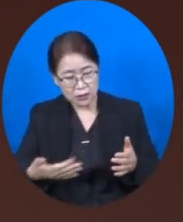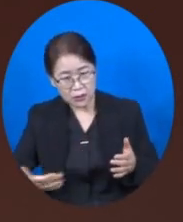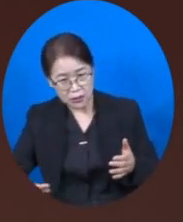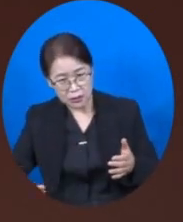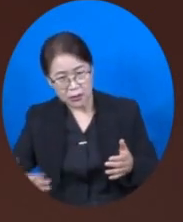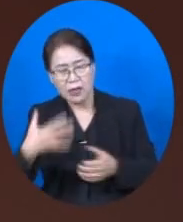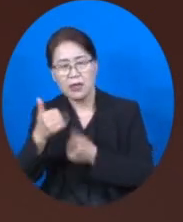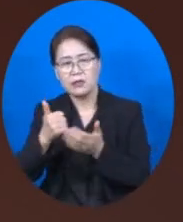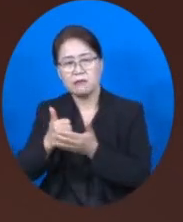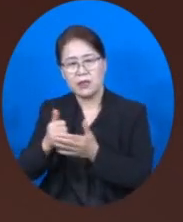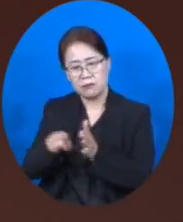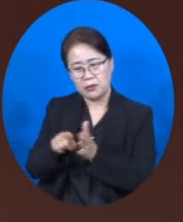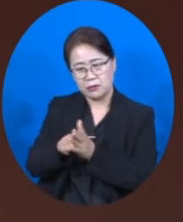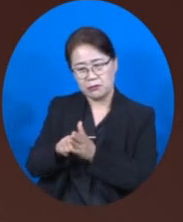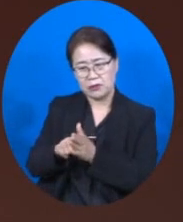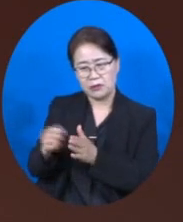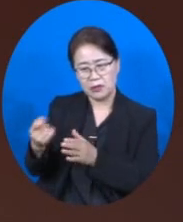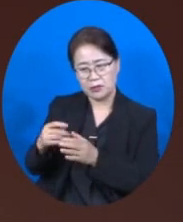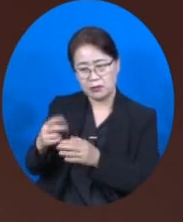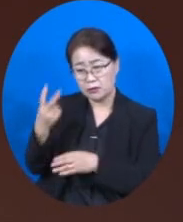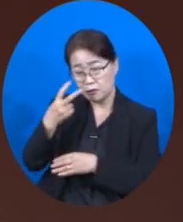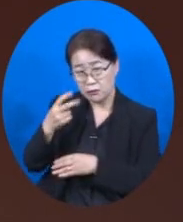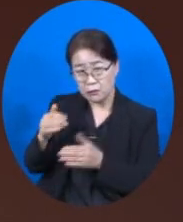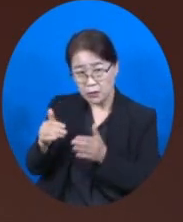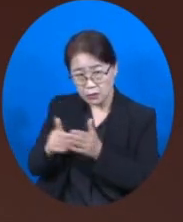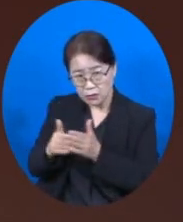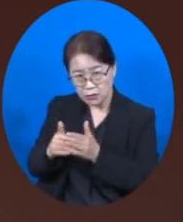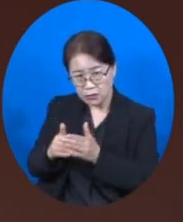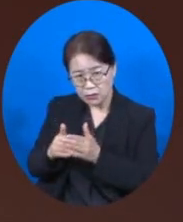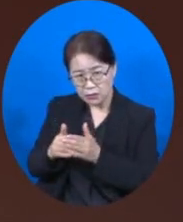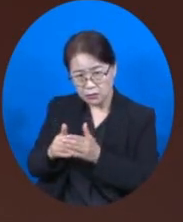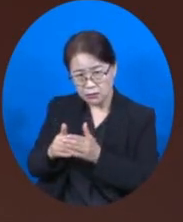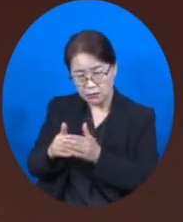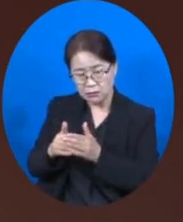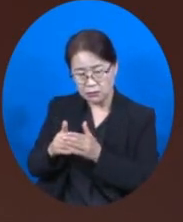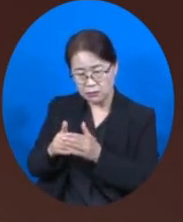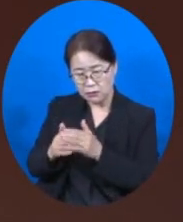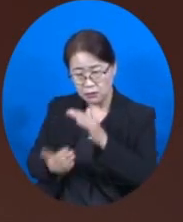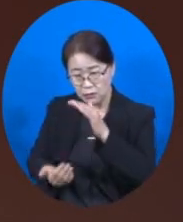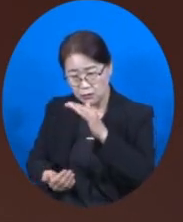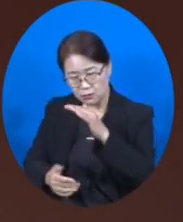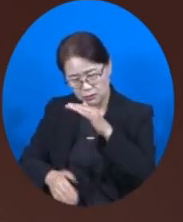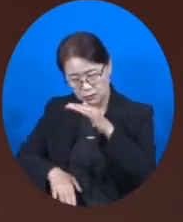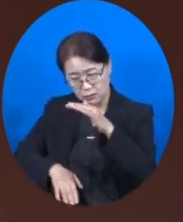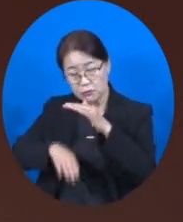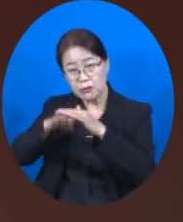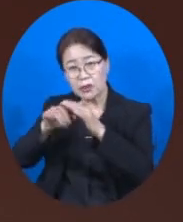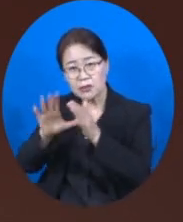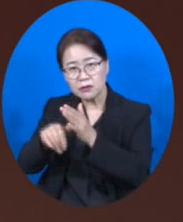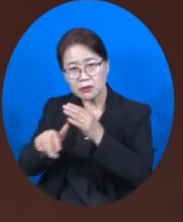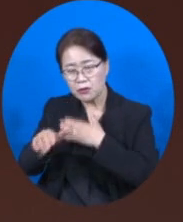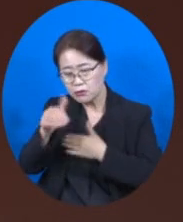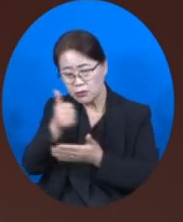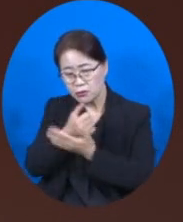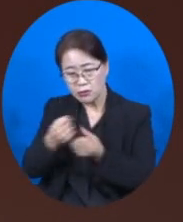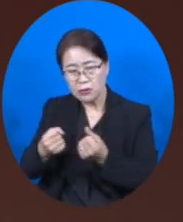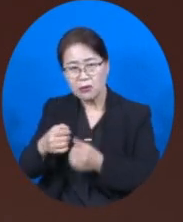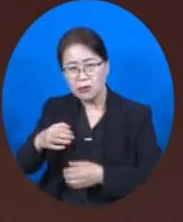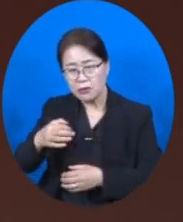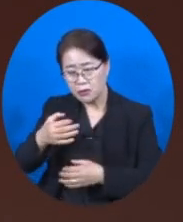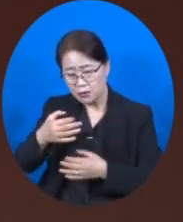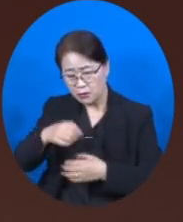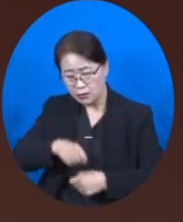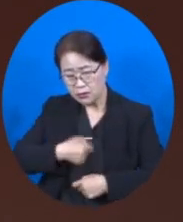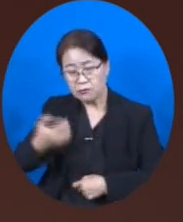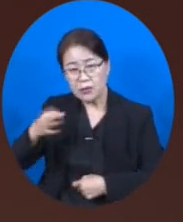하나님이 내 믿음을 다시 한번 점검하시고 커트라인에 도달했을 때 하나님이 내 죄를 사하시고 의롭다